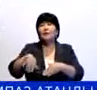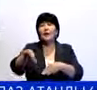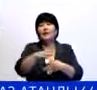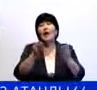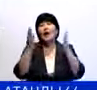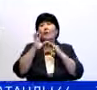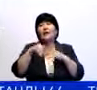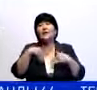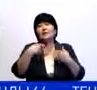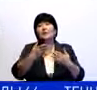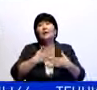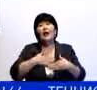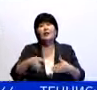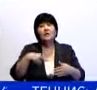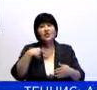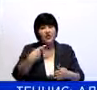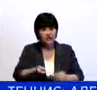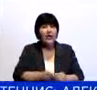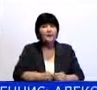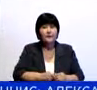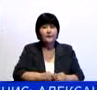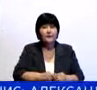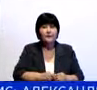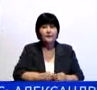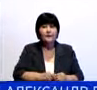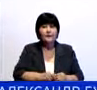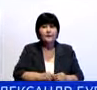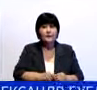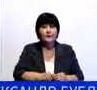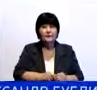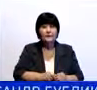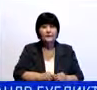батасын беріп алғысын жеткізді. Асқар Тәжиев, Бөгенбай Абасилов, Төрехан Қожахметов, Қызылорда телеарнасы.